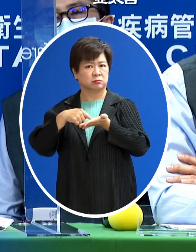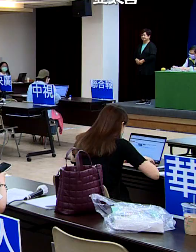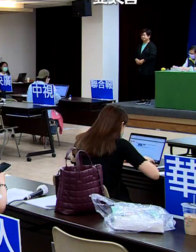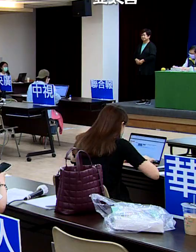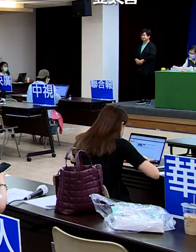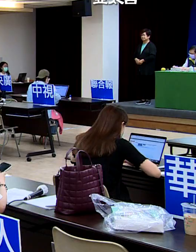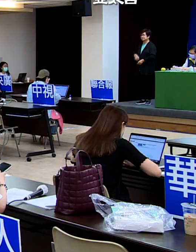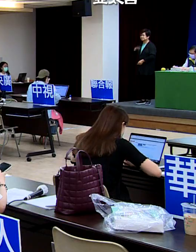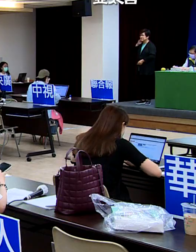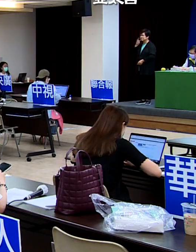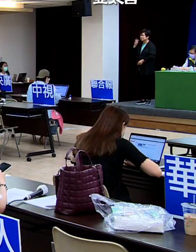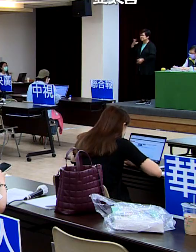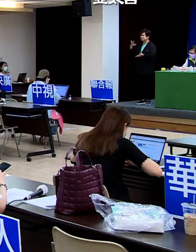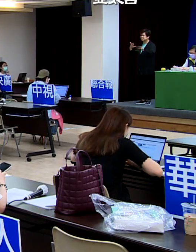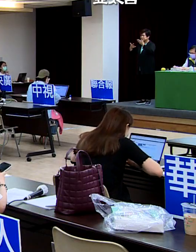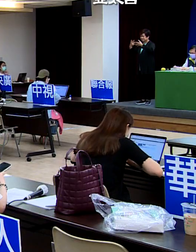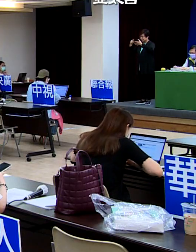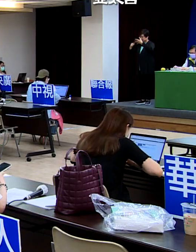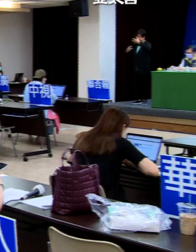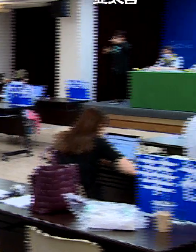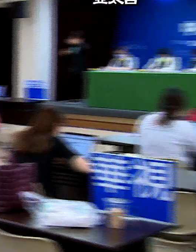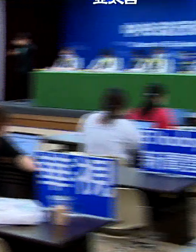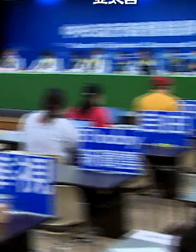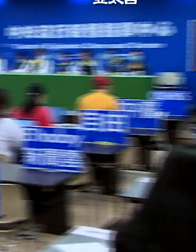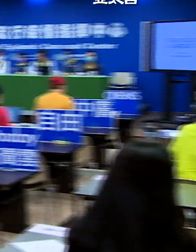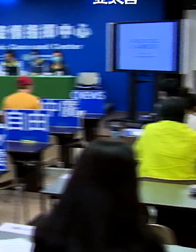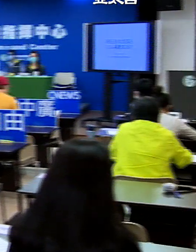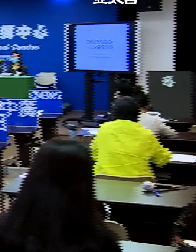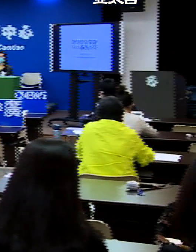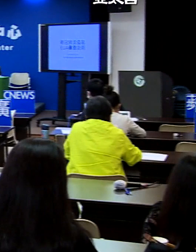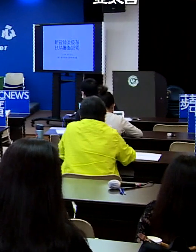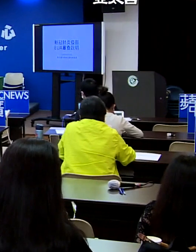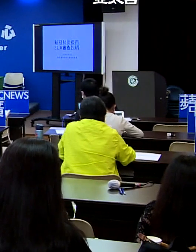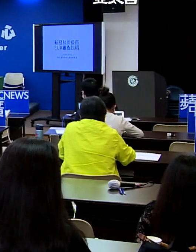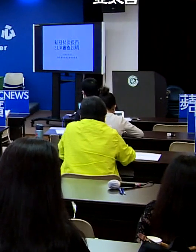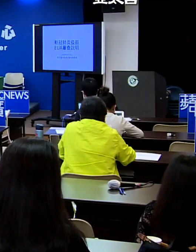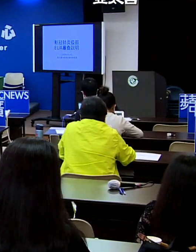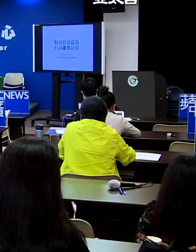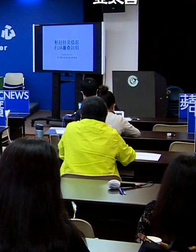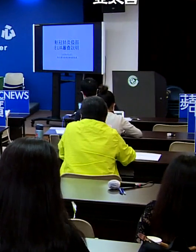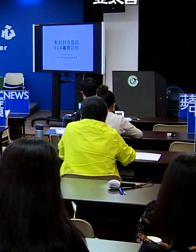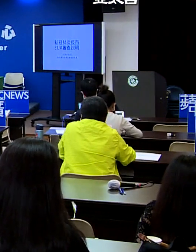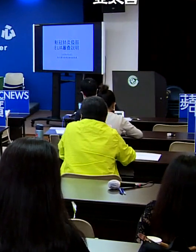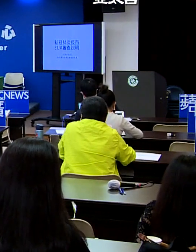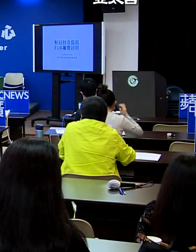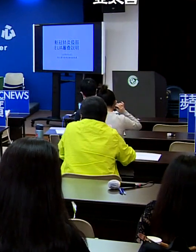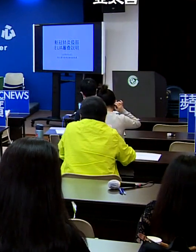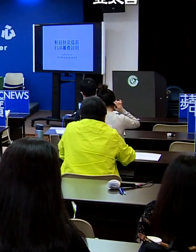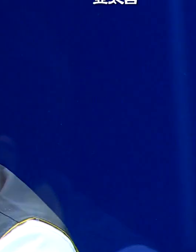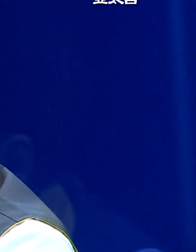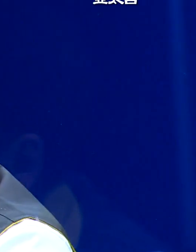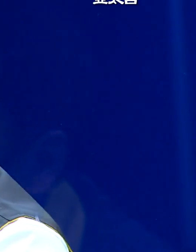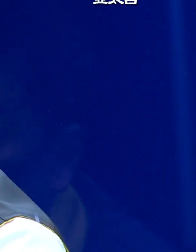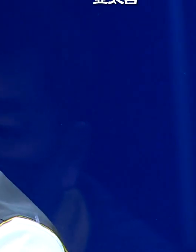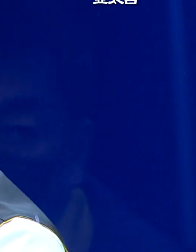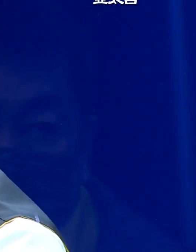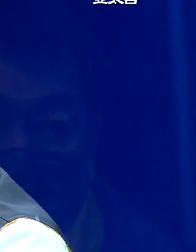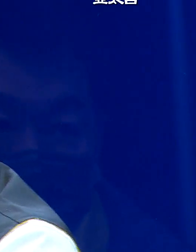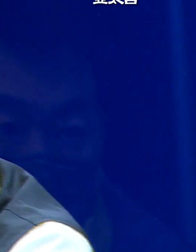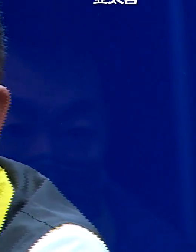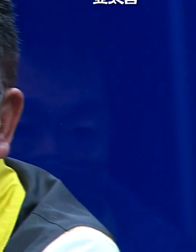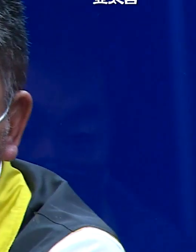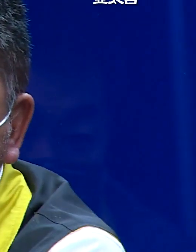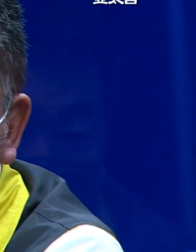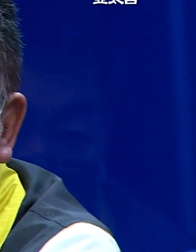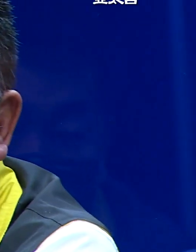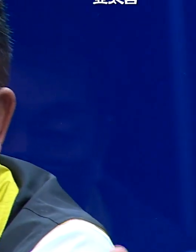查。 媒体也关注后续政府怎么处理和联雅签下的500万剂疫苗采购合约，以及台湾疫苗取